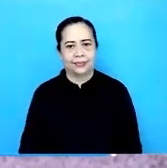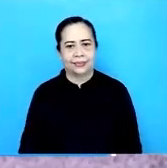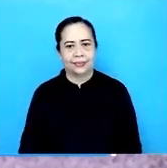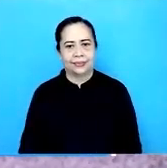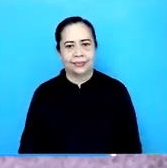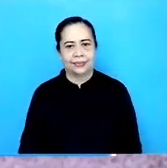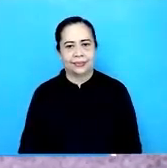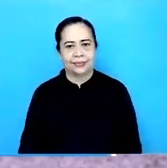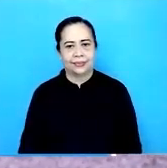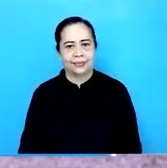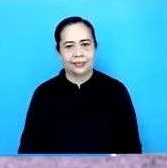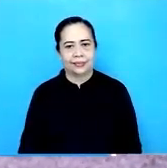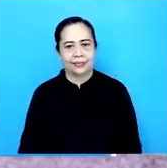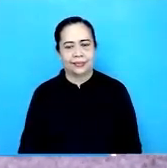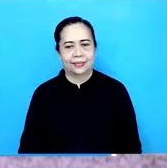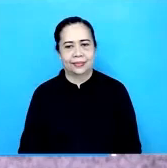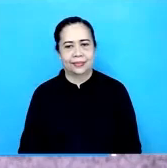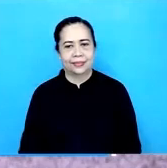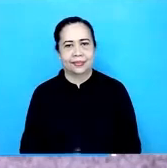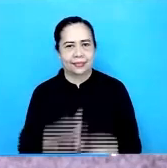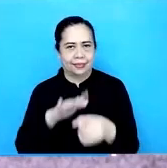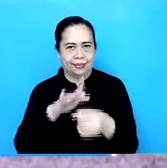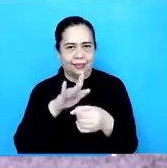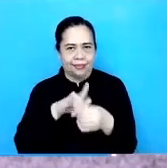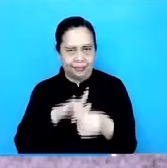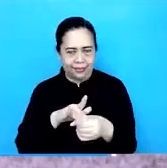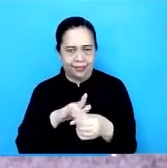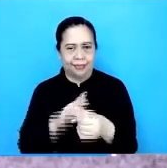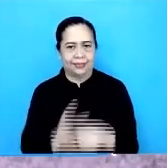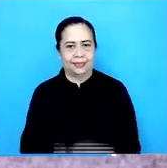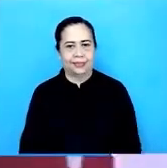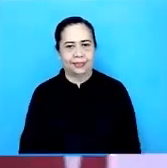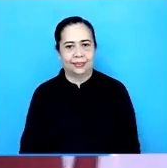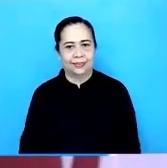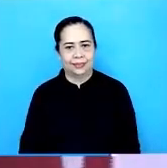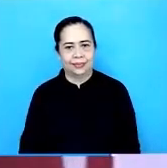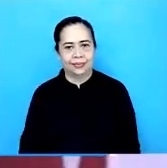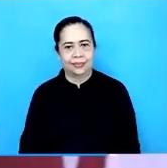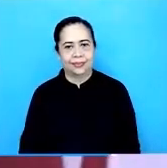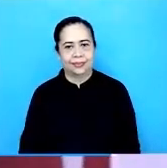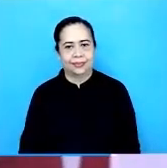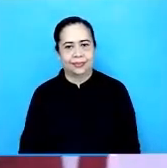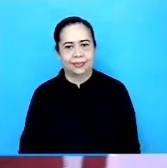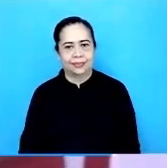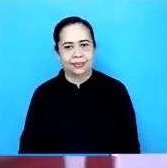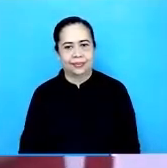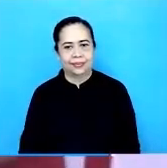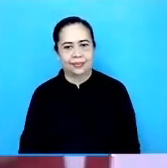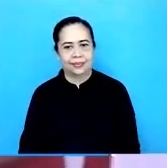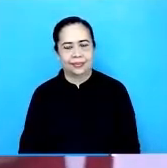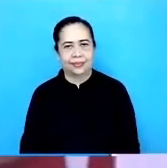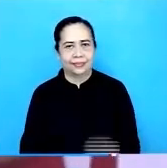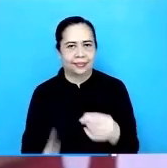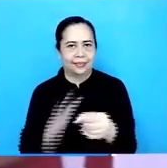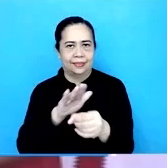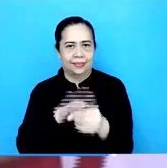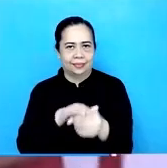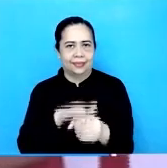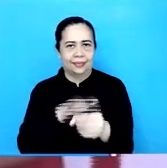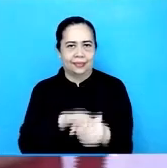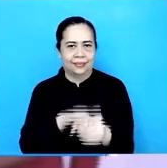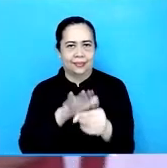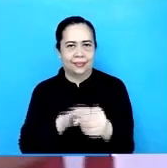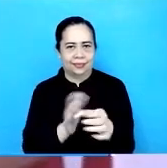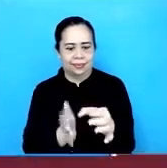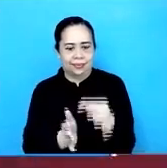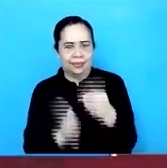then, this hand goes up. And then, use sorry, your hand. This one goes up. Okay. This one. And then this one pushes the ball down. Parang ikaw